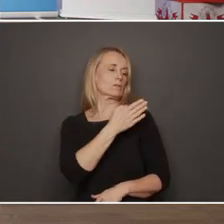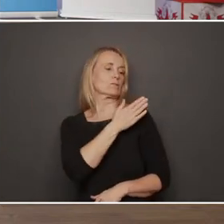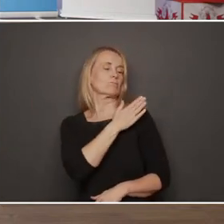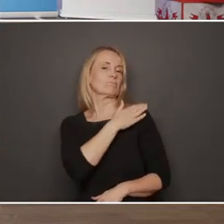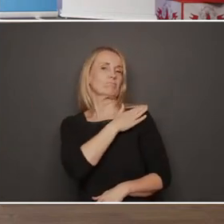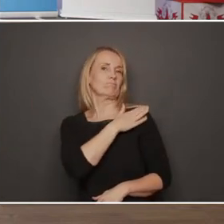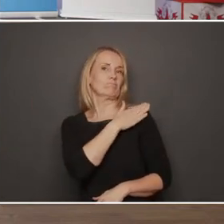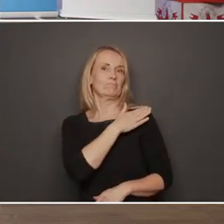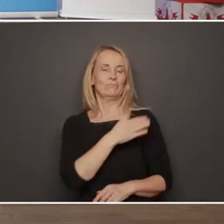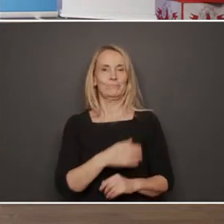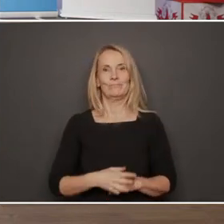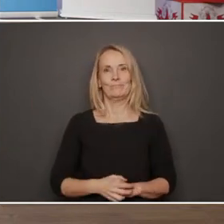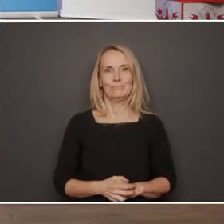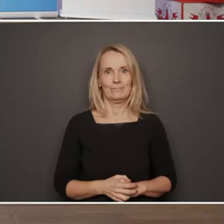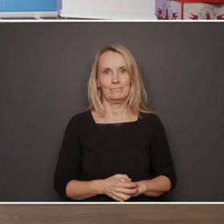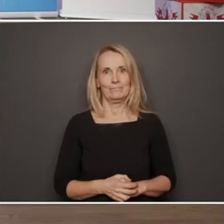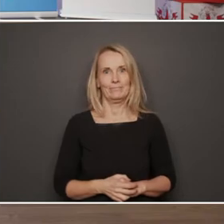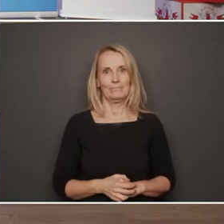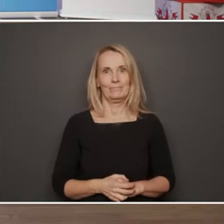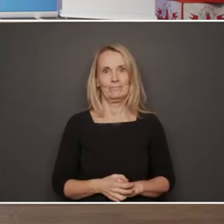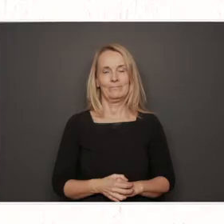klopfen.